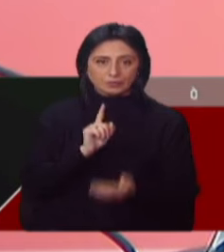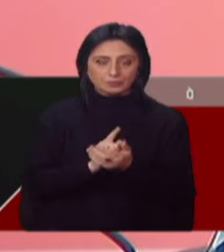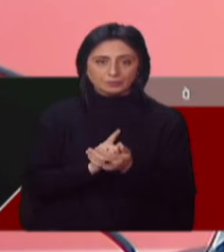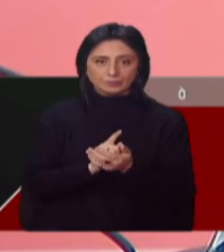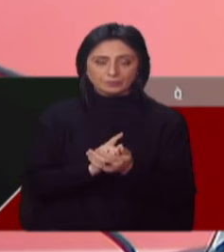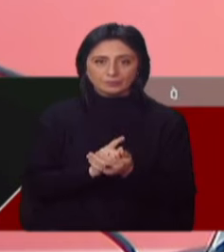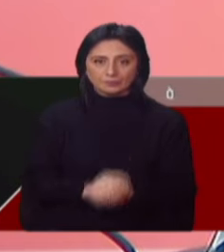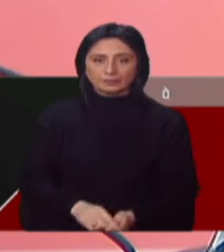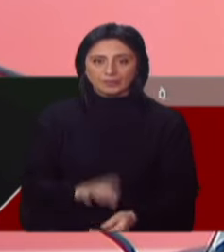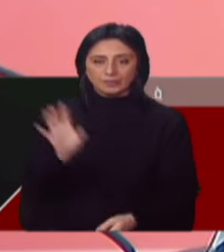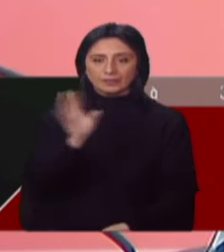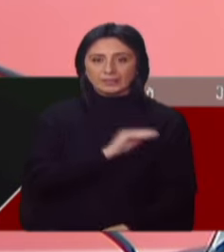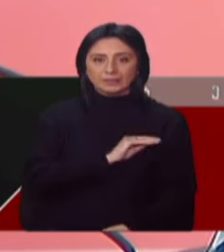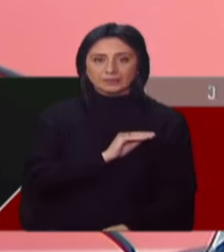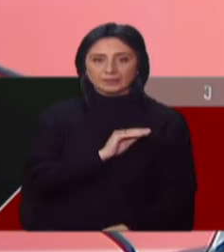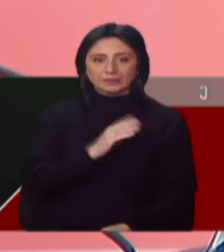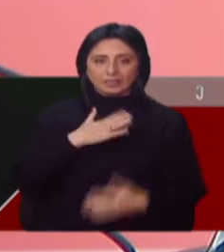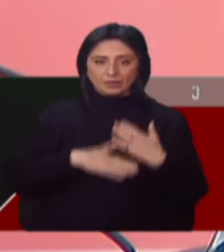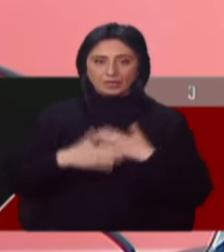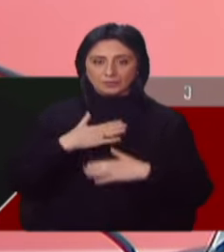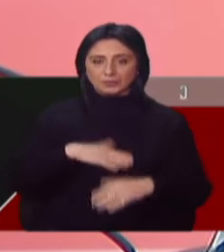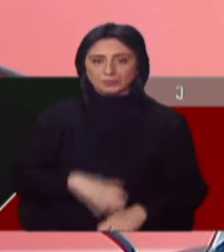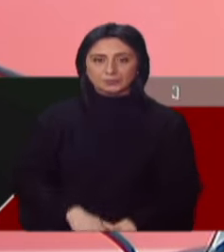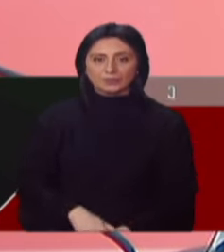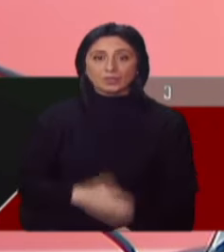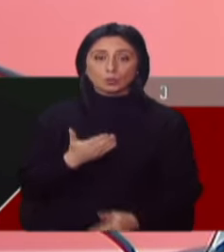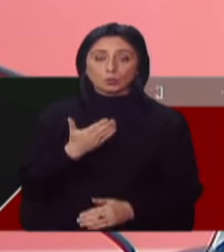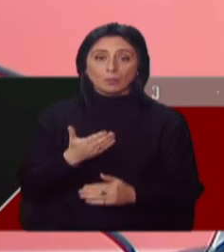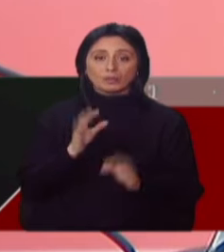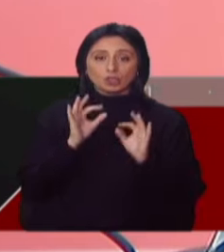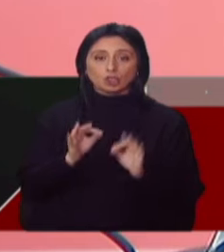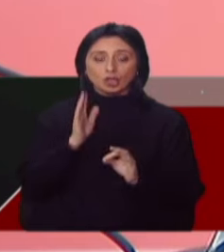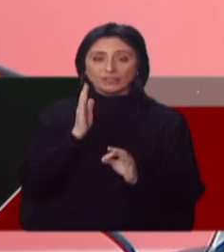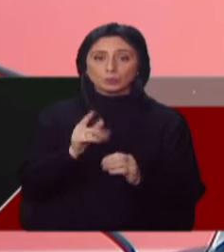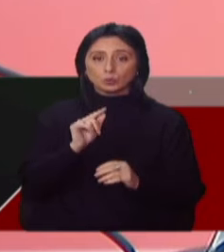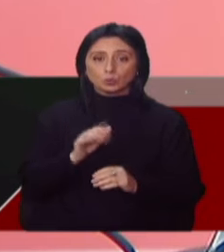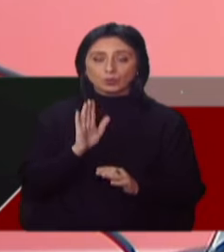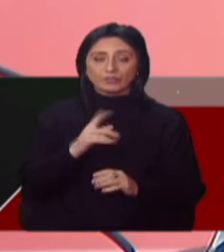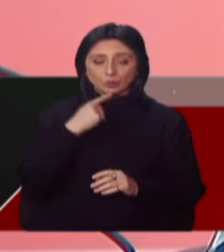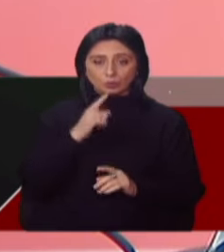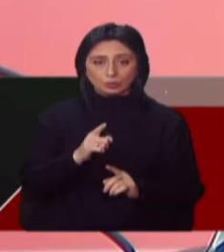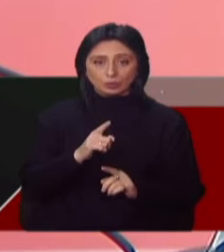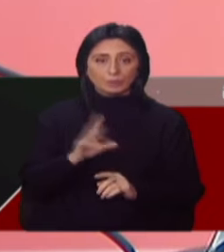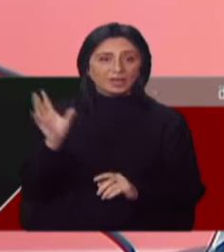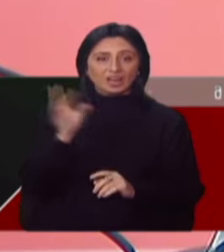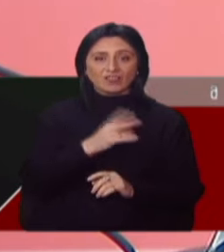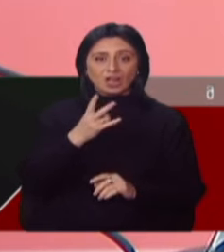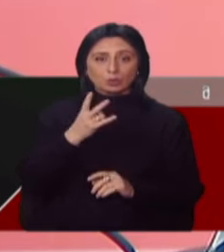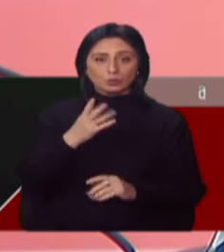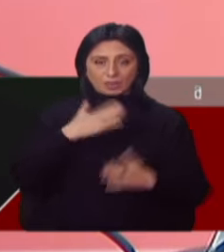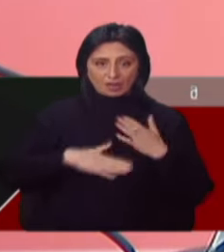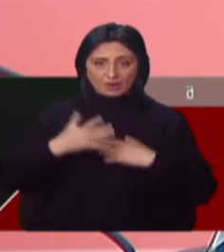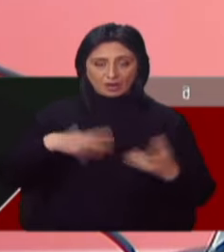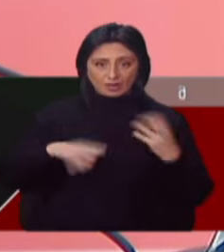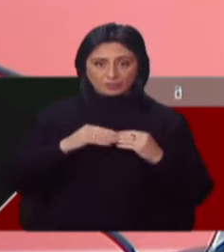რასაკვირველია ყველას გვახარებს. თუმცა ალბათ სწორი ვიქნებოდი თუ ვითხოვდი, რომ ყველას უნდა